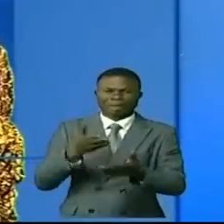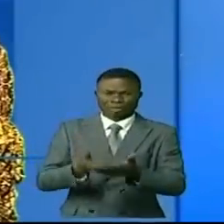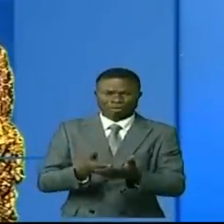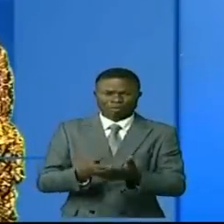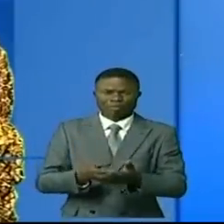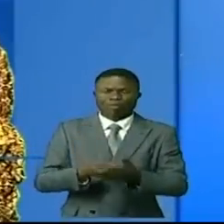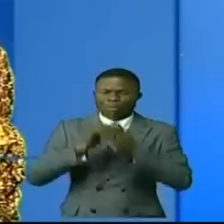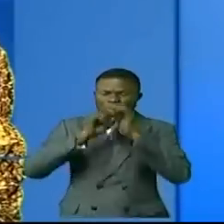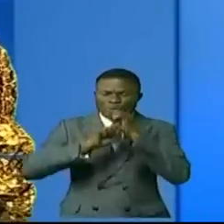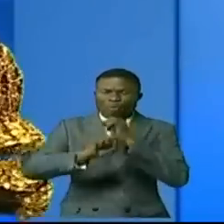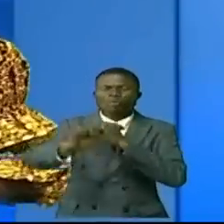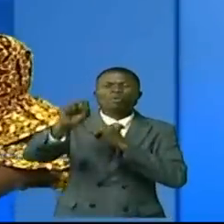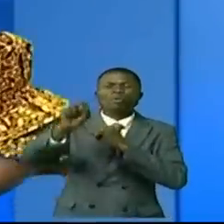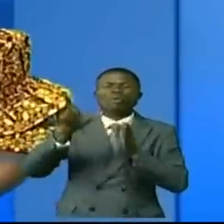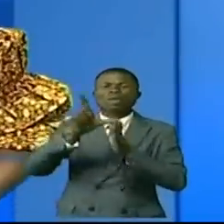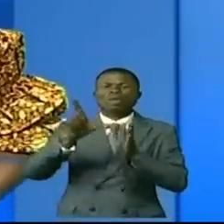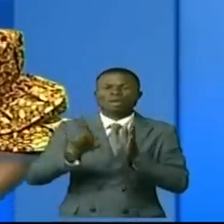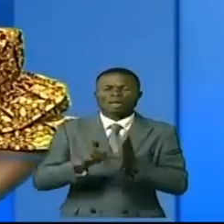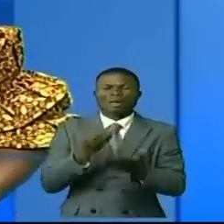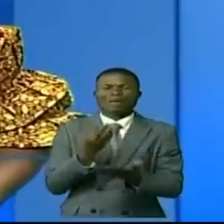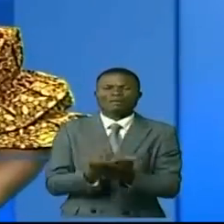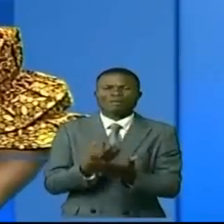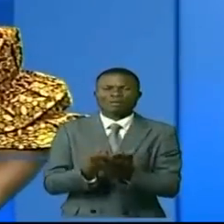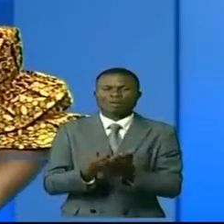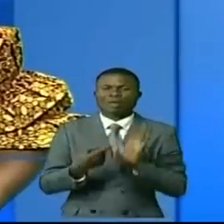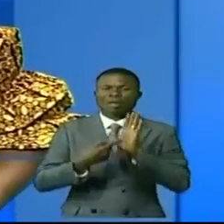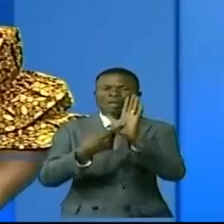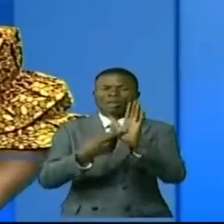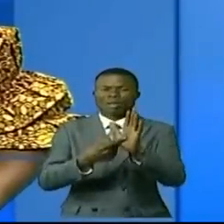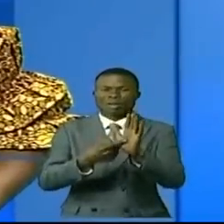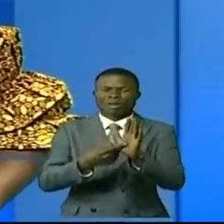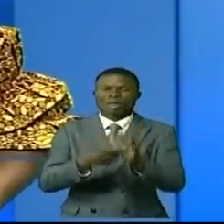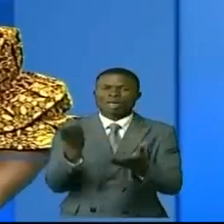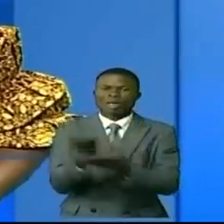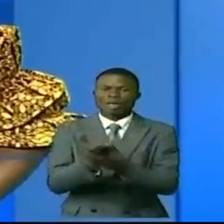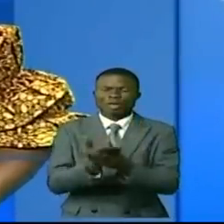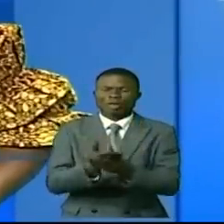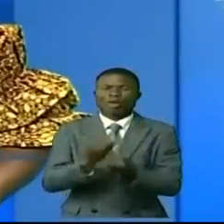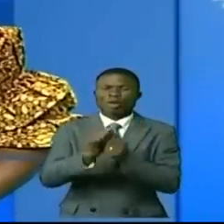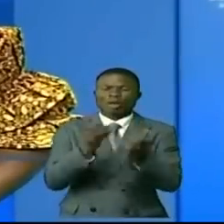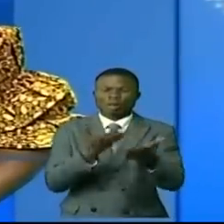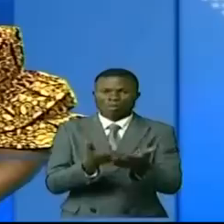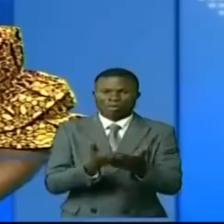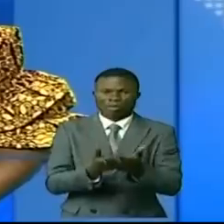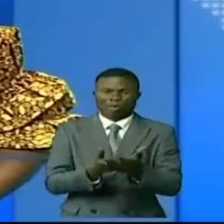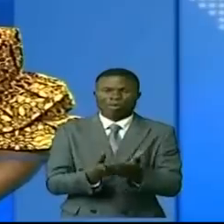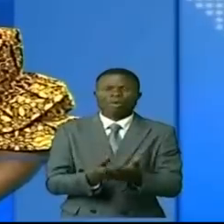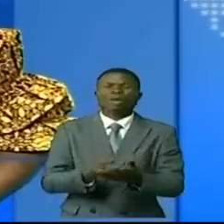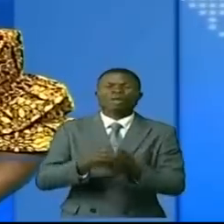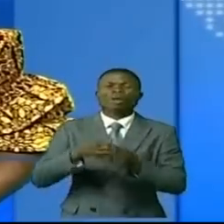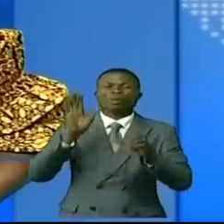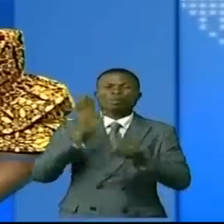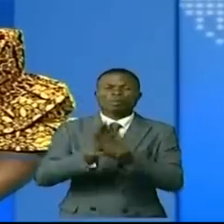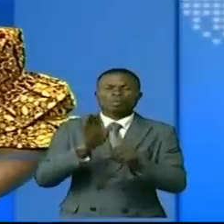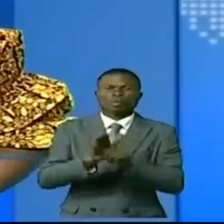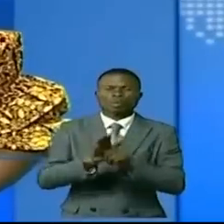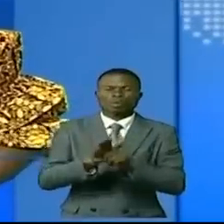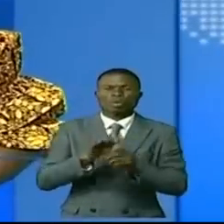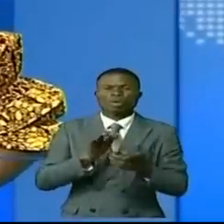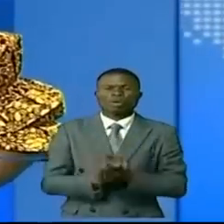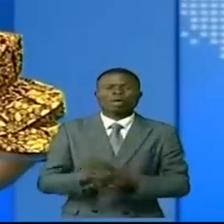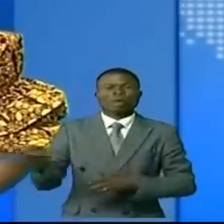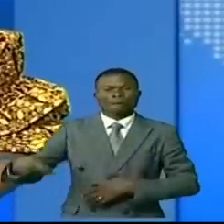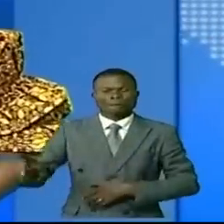La vulgarisation de la loi des finances, présentation de la circulaire, ce sujet était la raison de la ronde dans